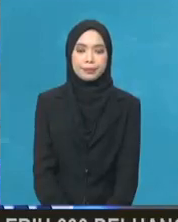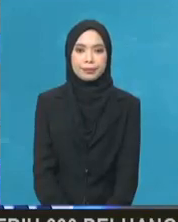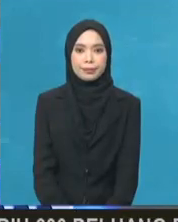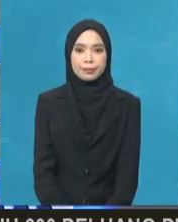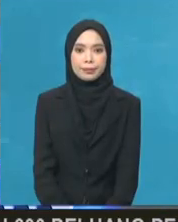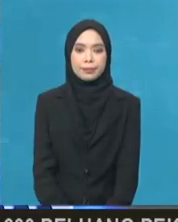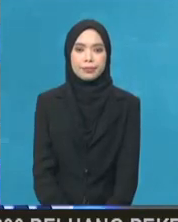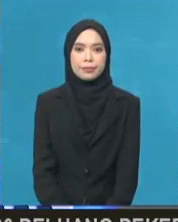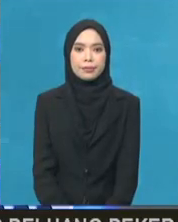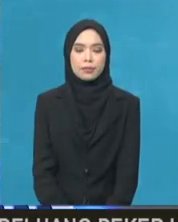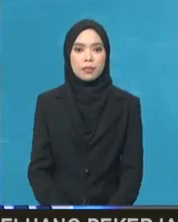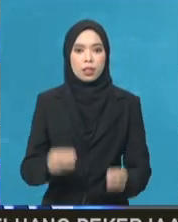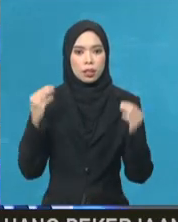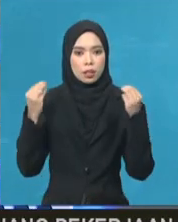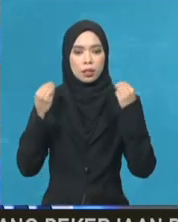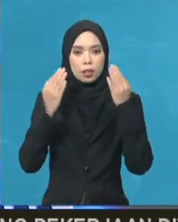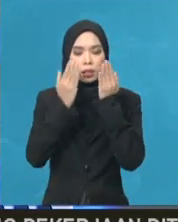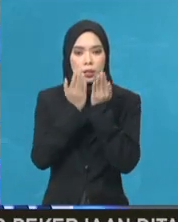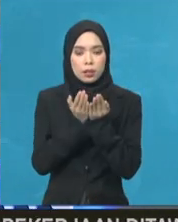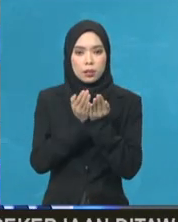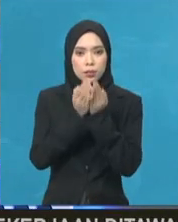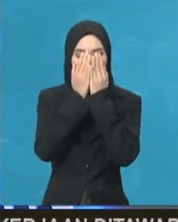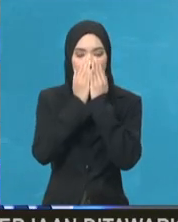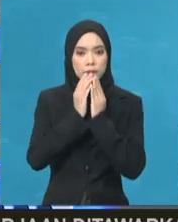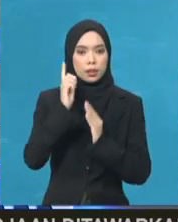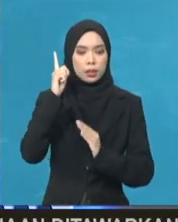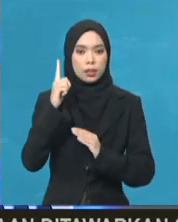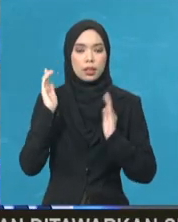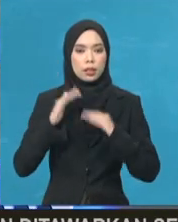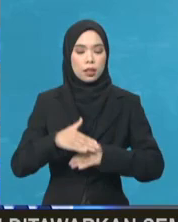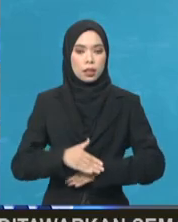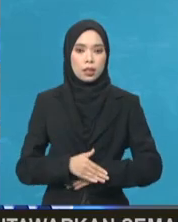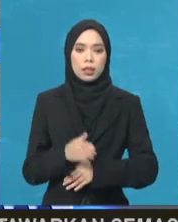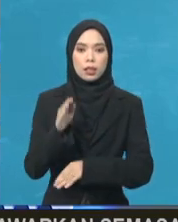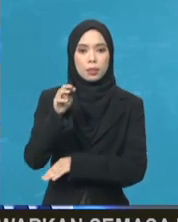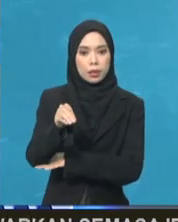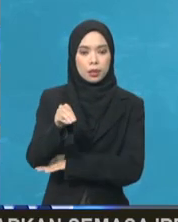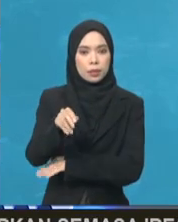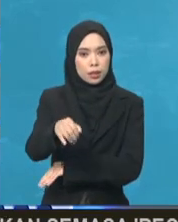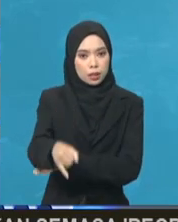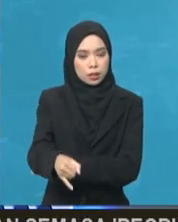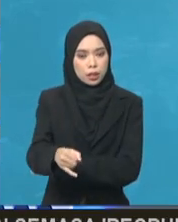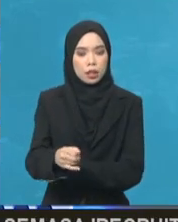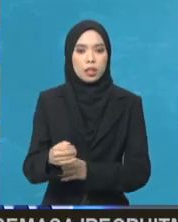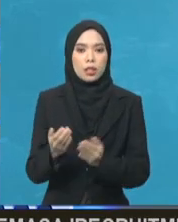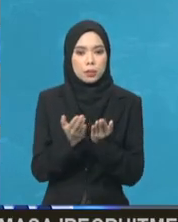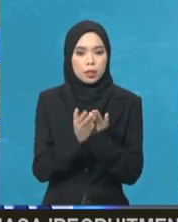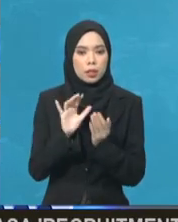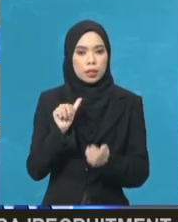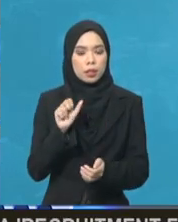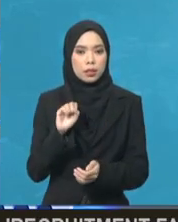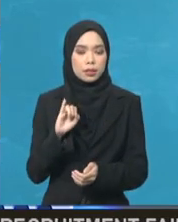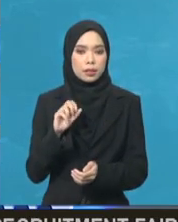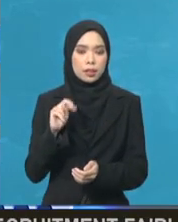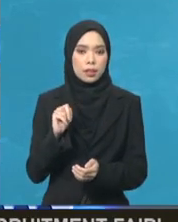Rp Hai Majlis kesyukuran sembahyang fardhu Maghrib dan isyak berjemaah membaca Surah Yasin dan doa